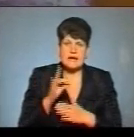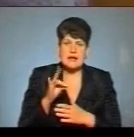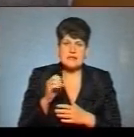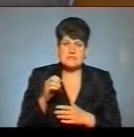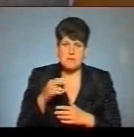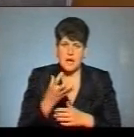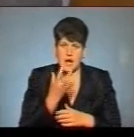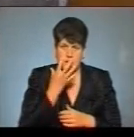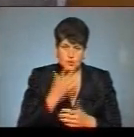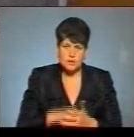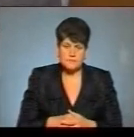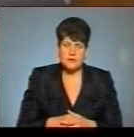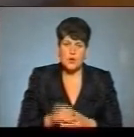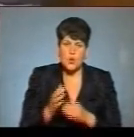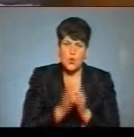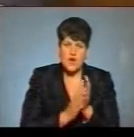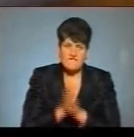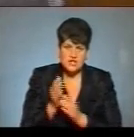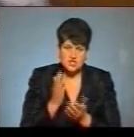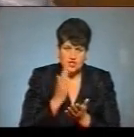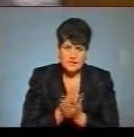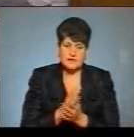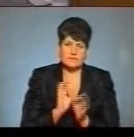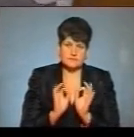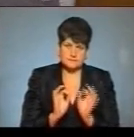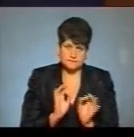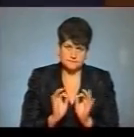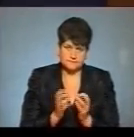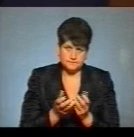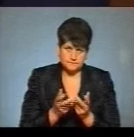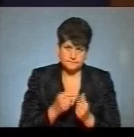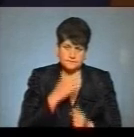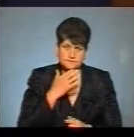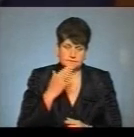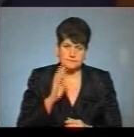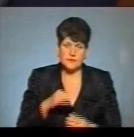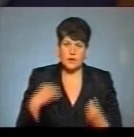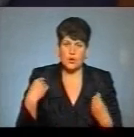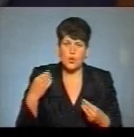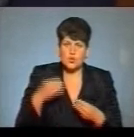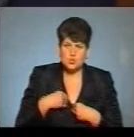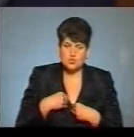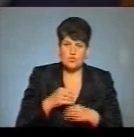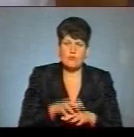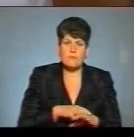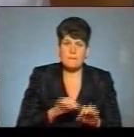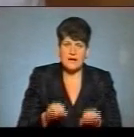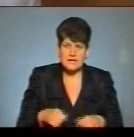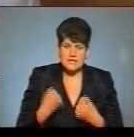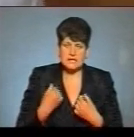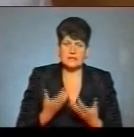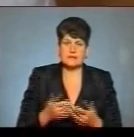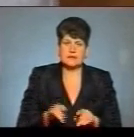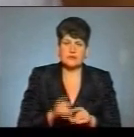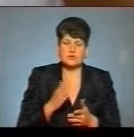респіратори, рукавички є у нас в достатній кількості, костюм, бахіли, щитки. Також ми